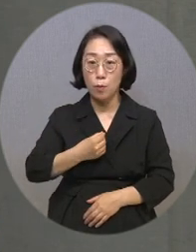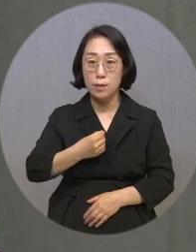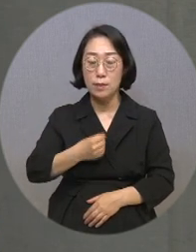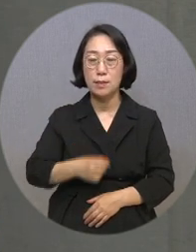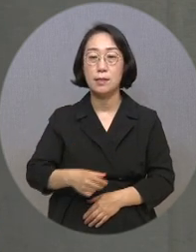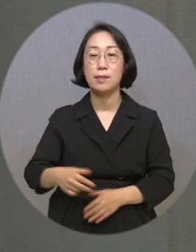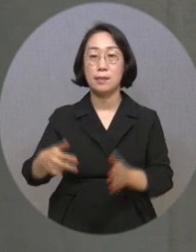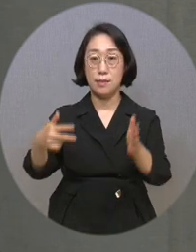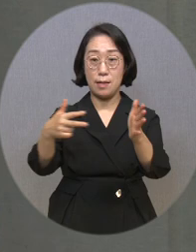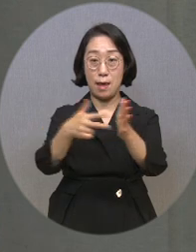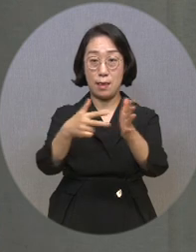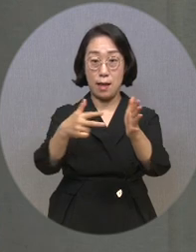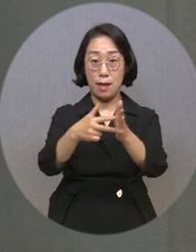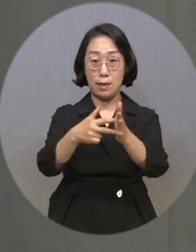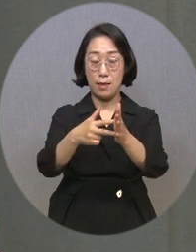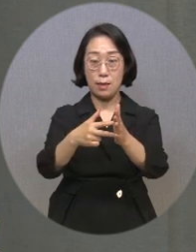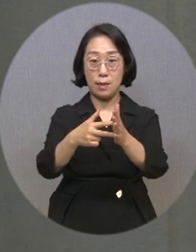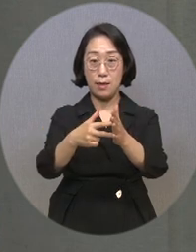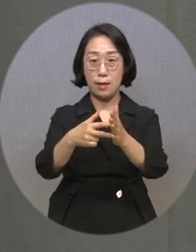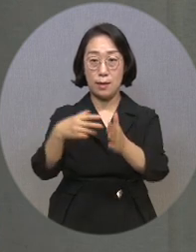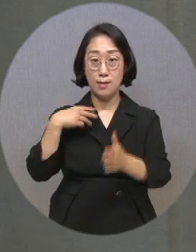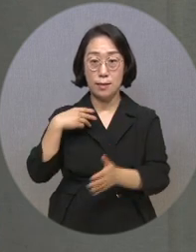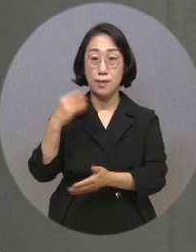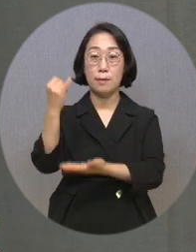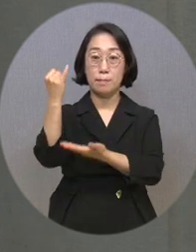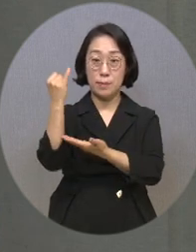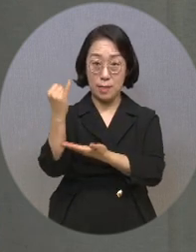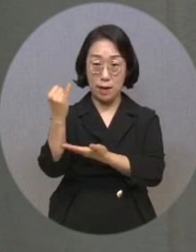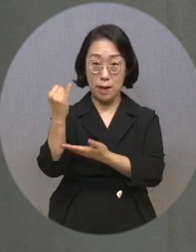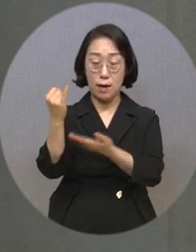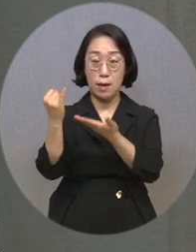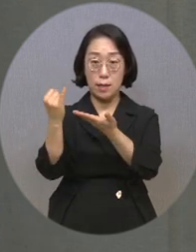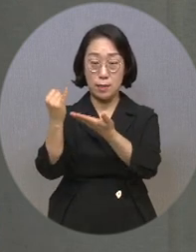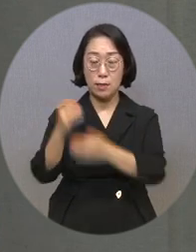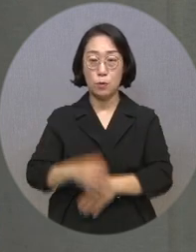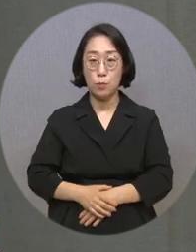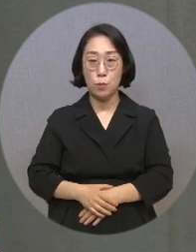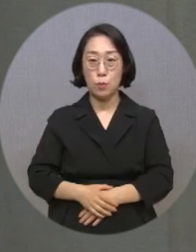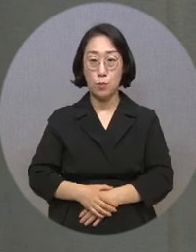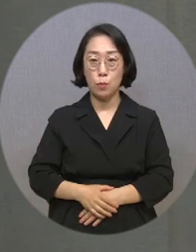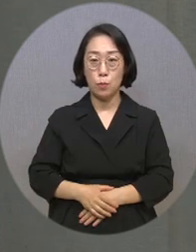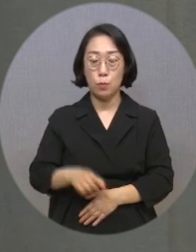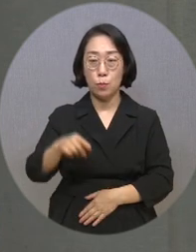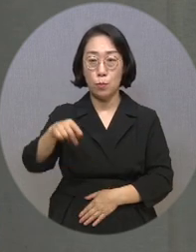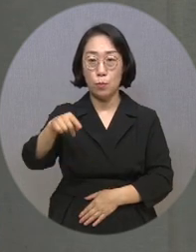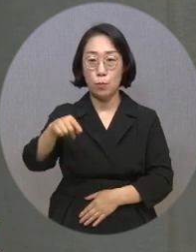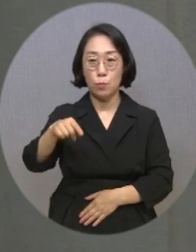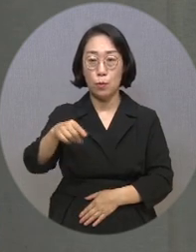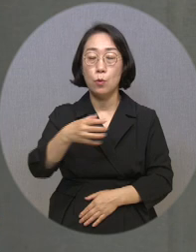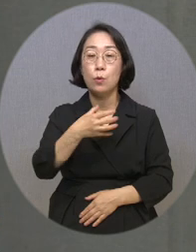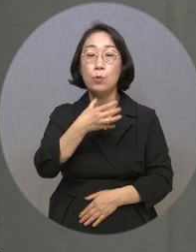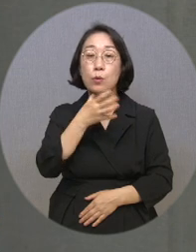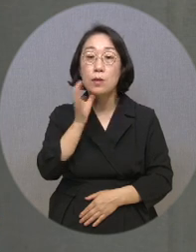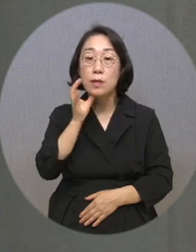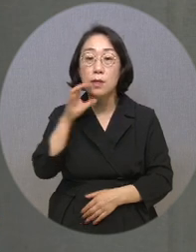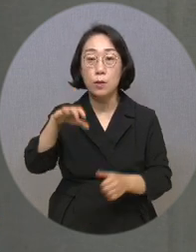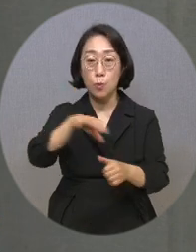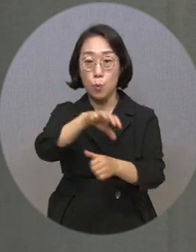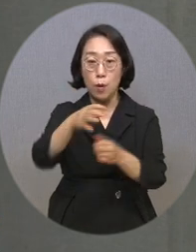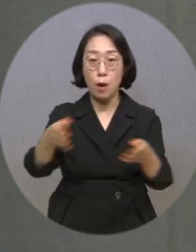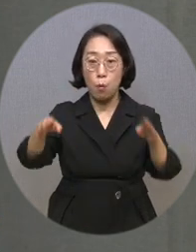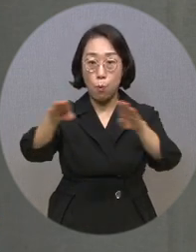복지법인 복지재단의 이사장을 맡고 계시면서 실버랜드 요양원의